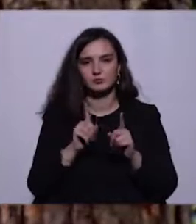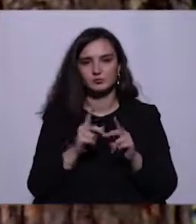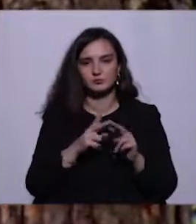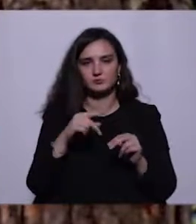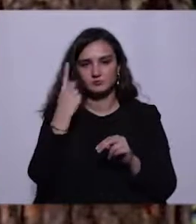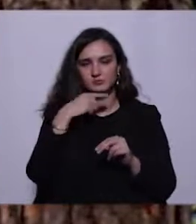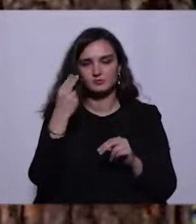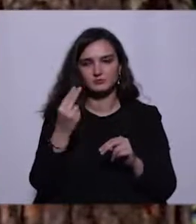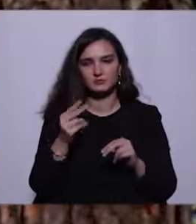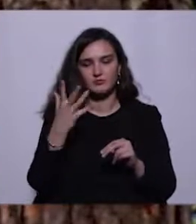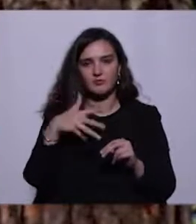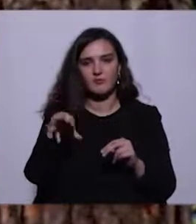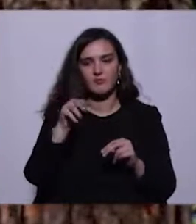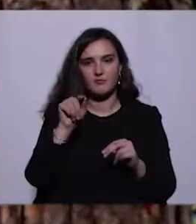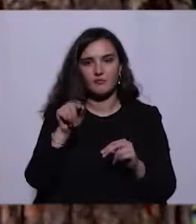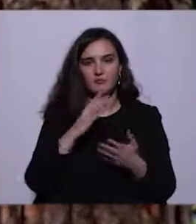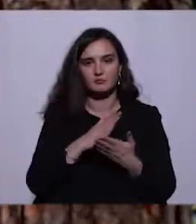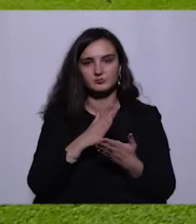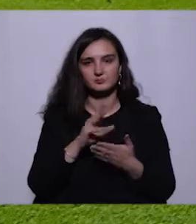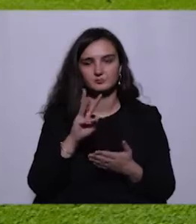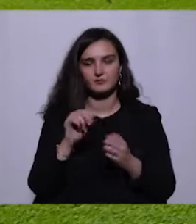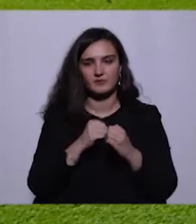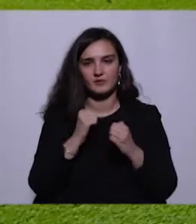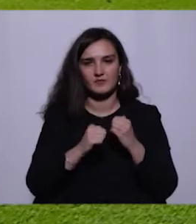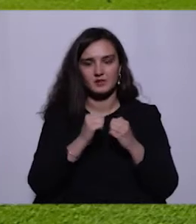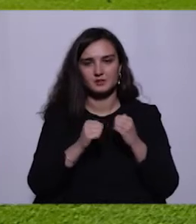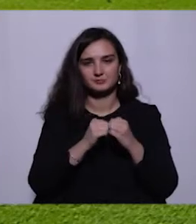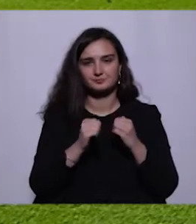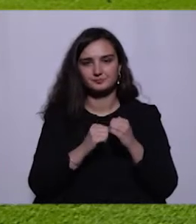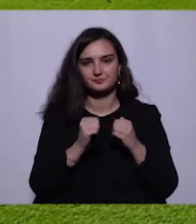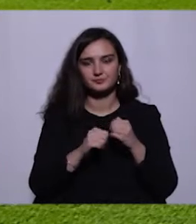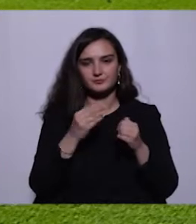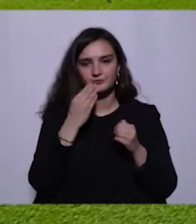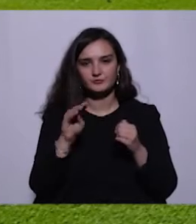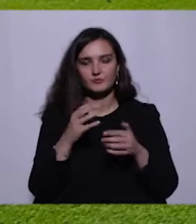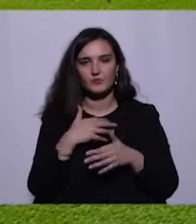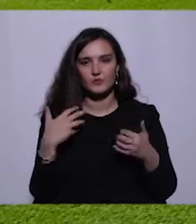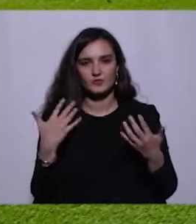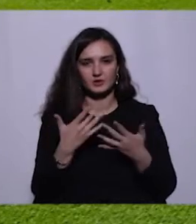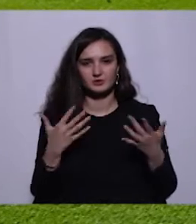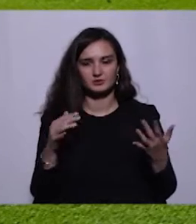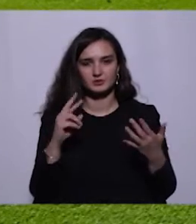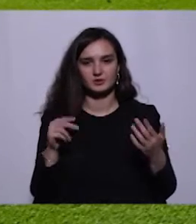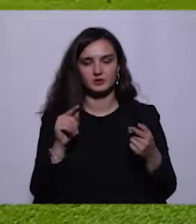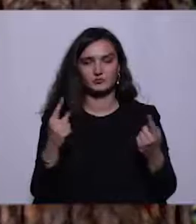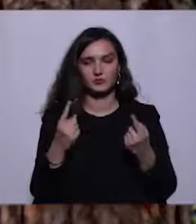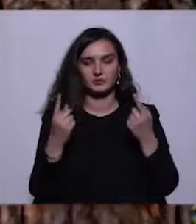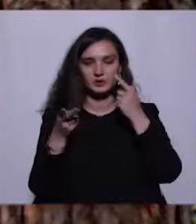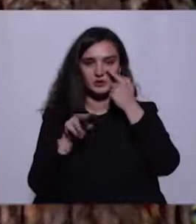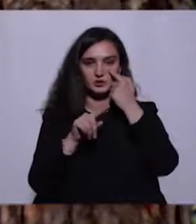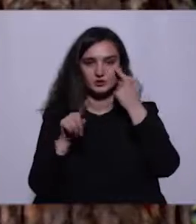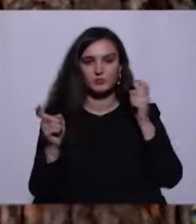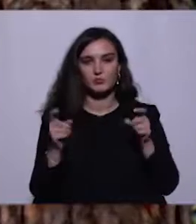ეს გამოსახულებებიც, რომლებიც არის მენჰირებზე აი ესეთი ფანტასტიკური ცხოველები და ჩვეულებრივად დანარჩენი